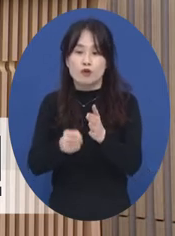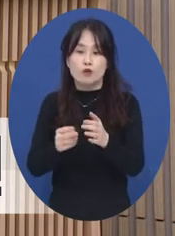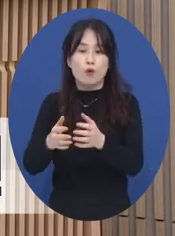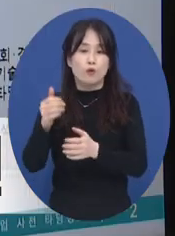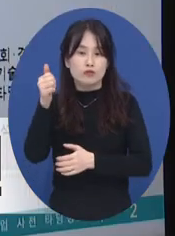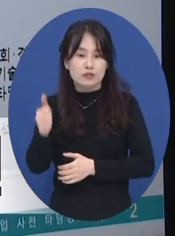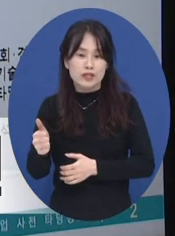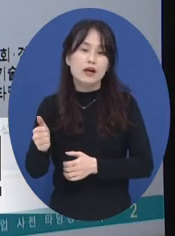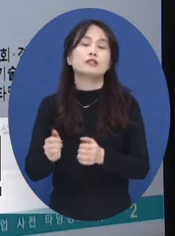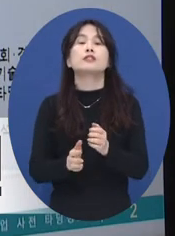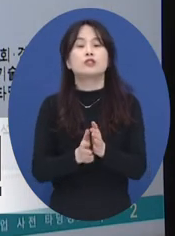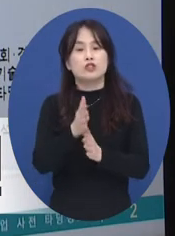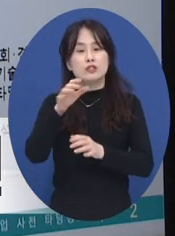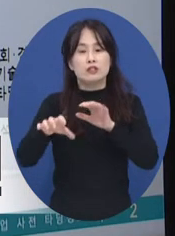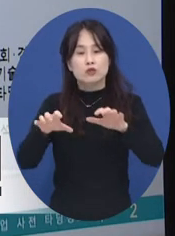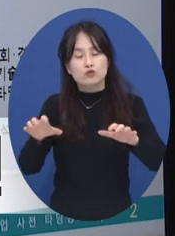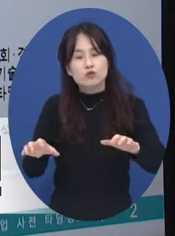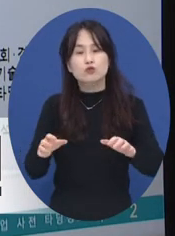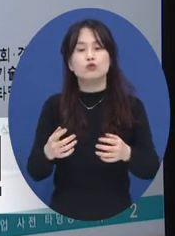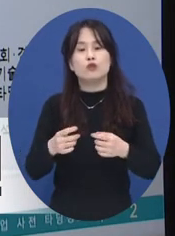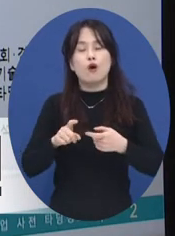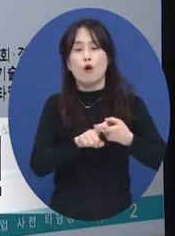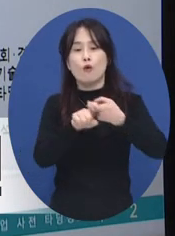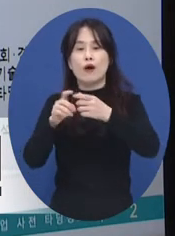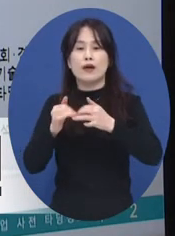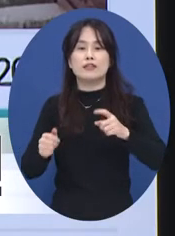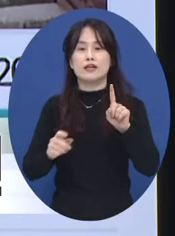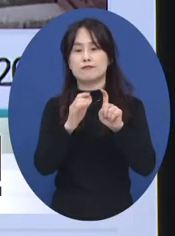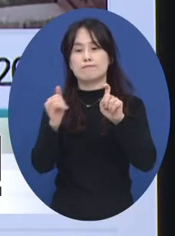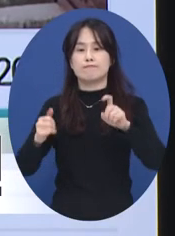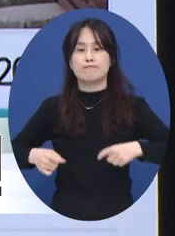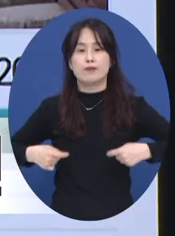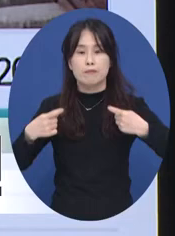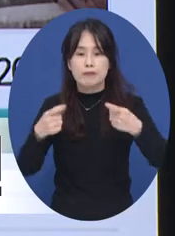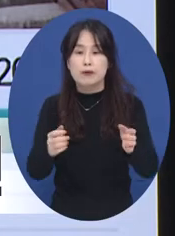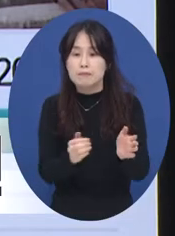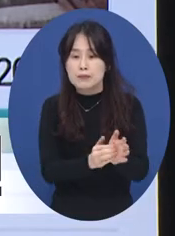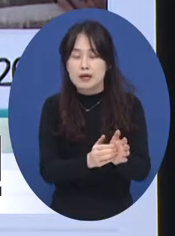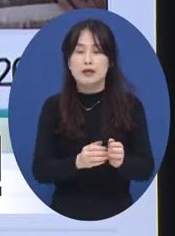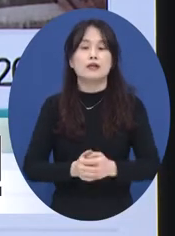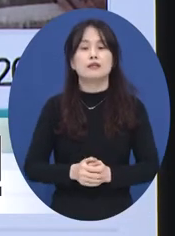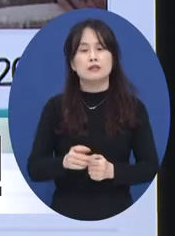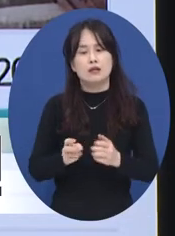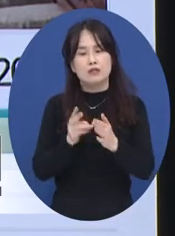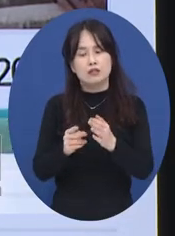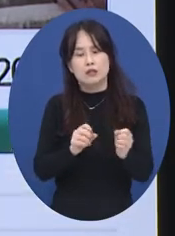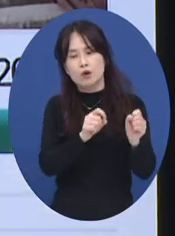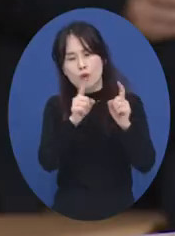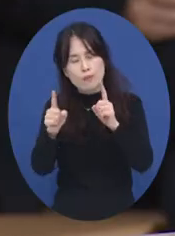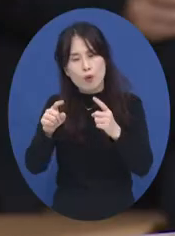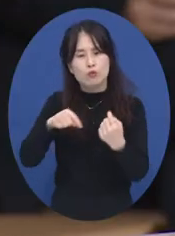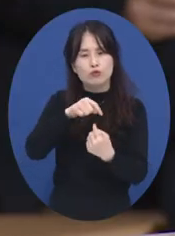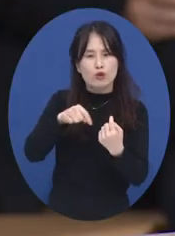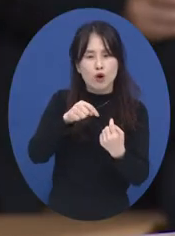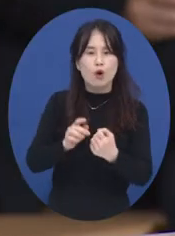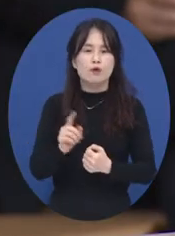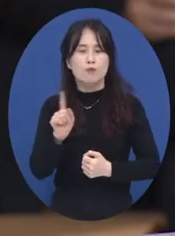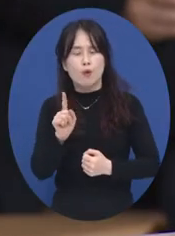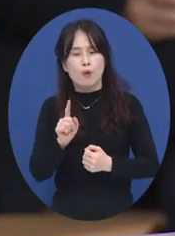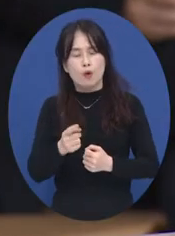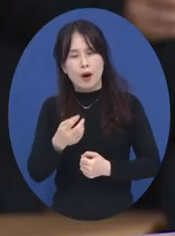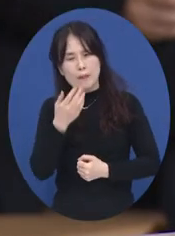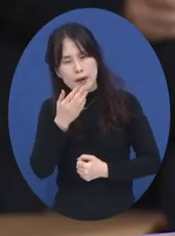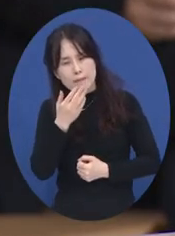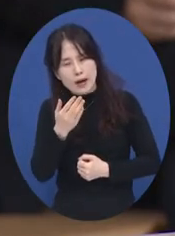물류 국장 등 도와 시 군 용 역사 관계자 10여명이 참석한 가운데 교회에서 노넨 체계 및 전철에서 사전